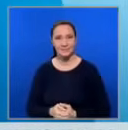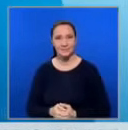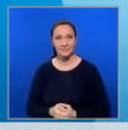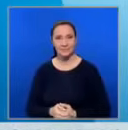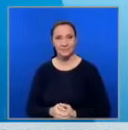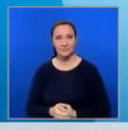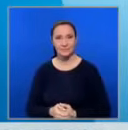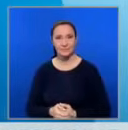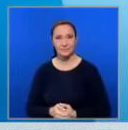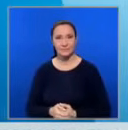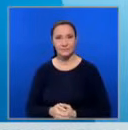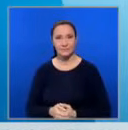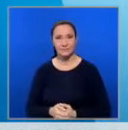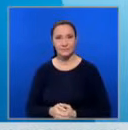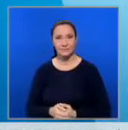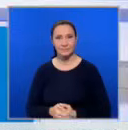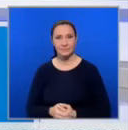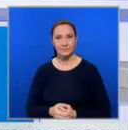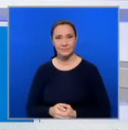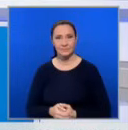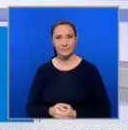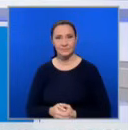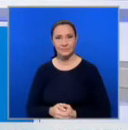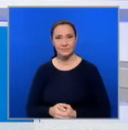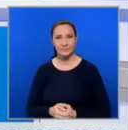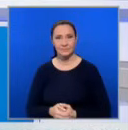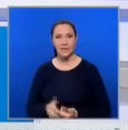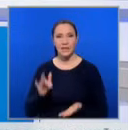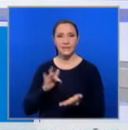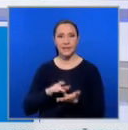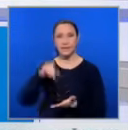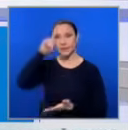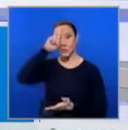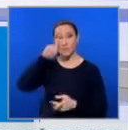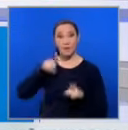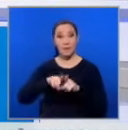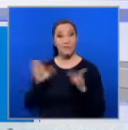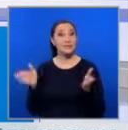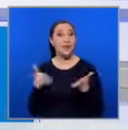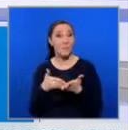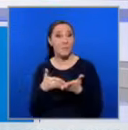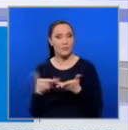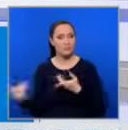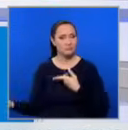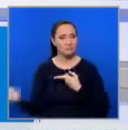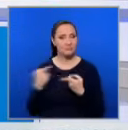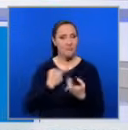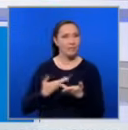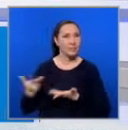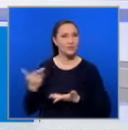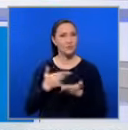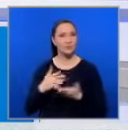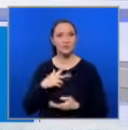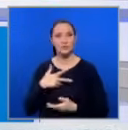Браво! Та къща не е за катерица. А центърът на София отново стана повод за дискусии в социалните